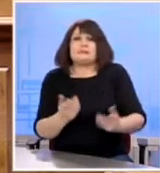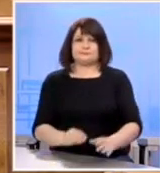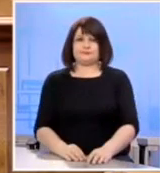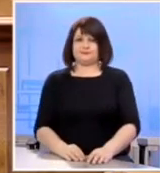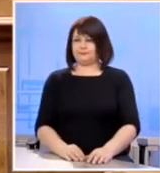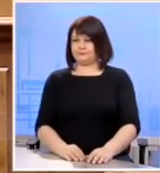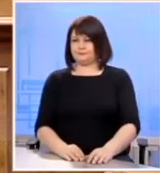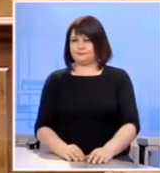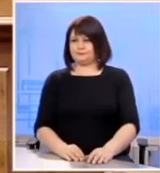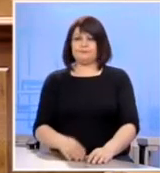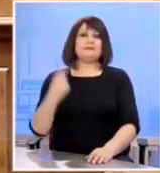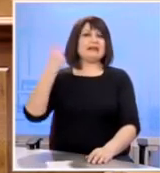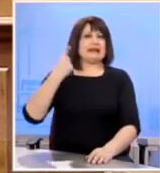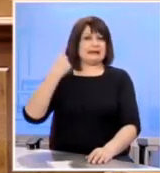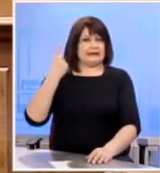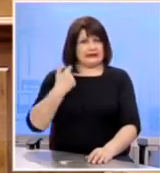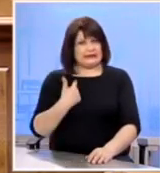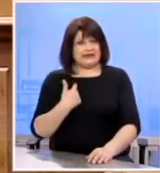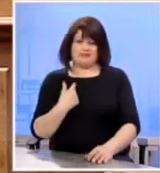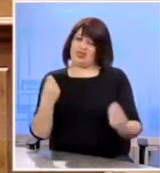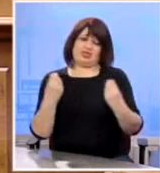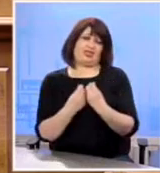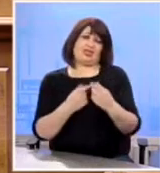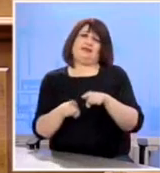και αυτή η κριτική είναι αβάσιμη.